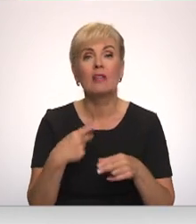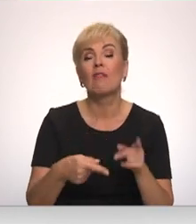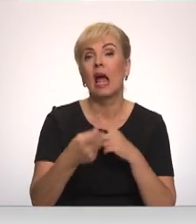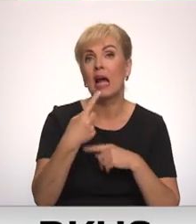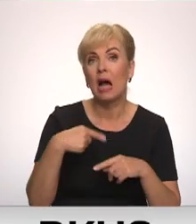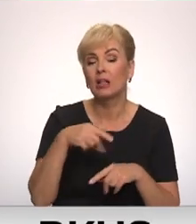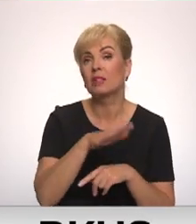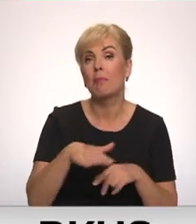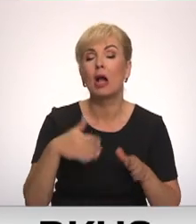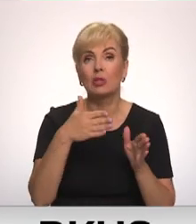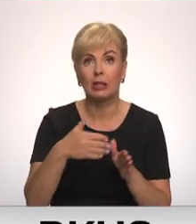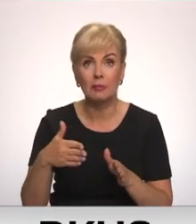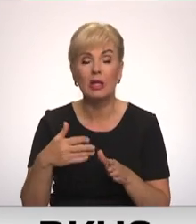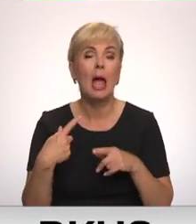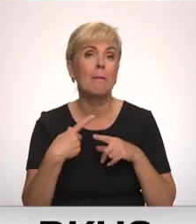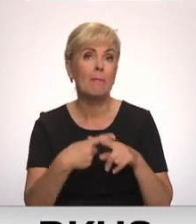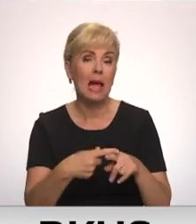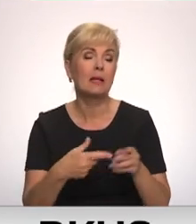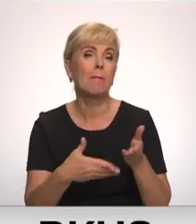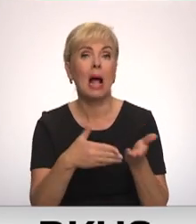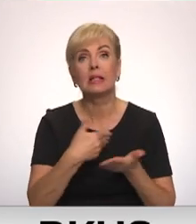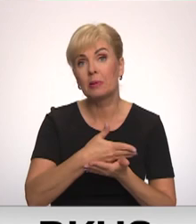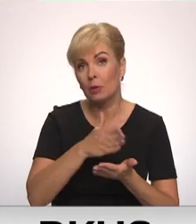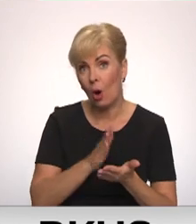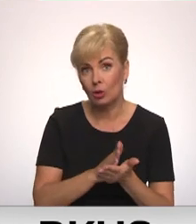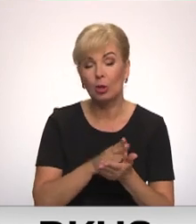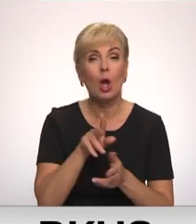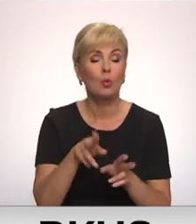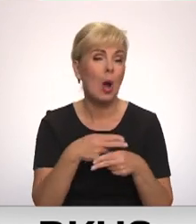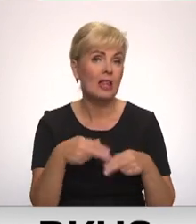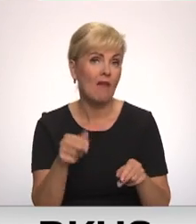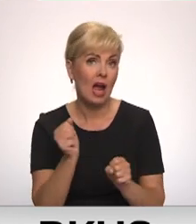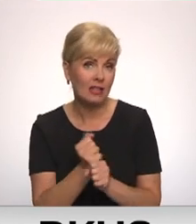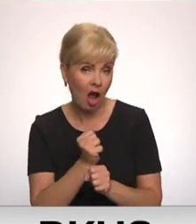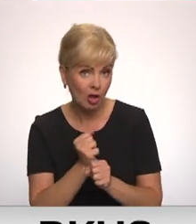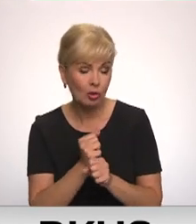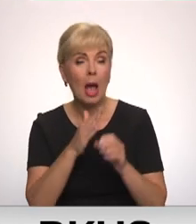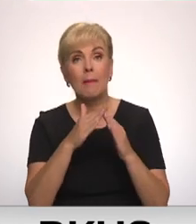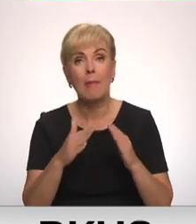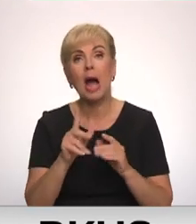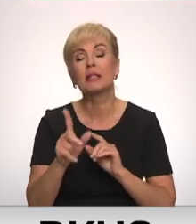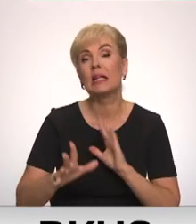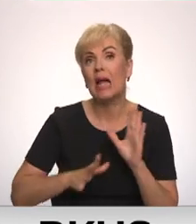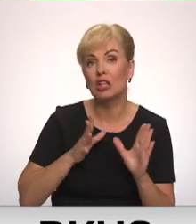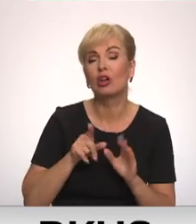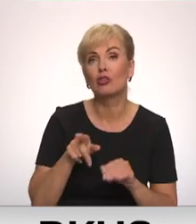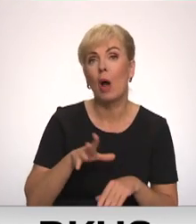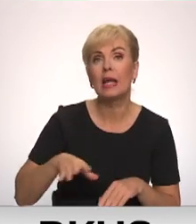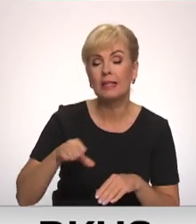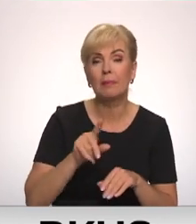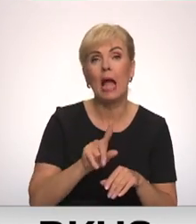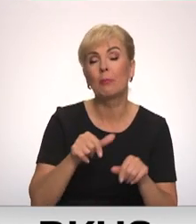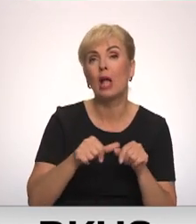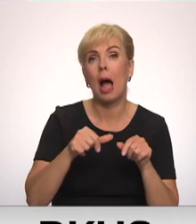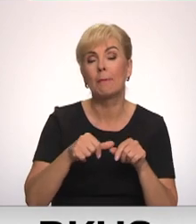bērnu slimnīcu neatliekamās medicīnas palīdzības nodaļu, tad tas viennozīmīgi nav jādara, bet nu mājās ir jāsagatavojas šai te ģimenes aptieciņai